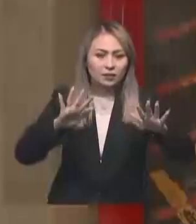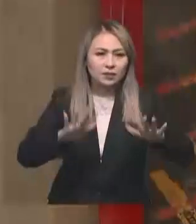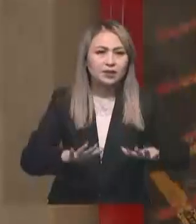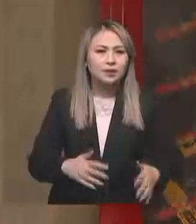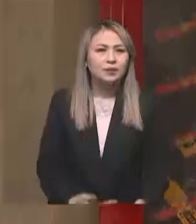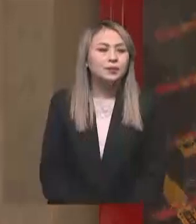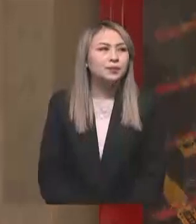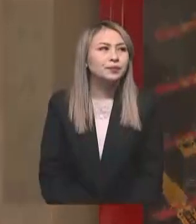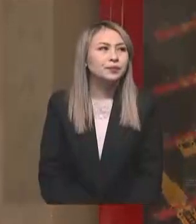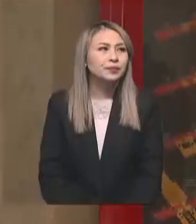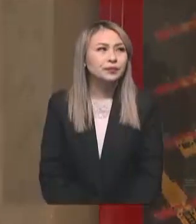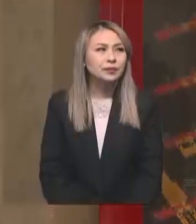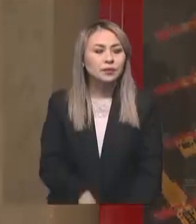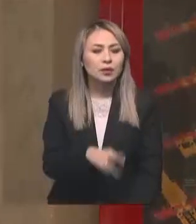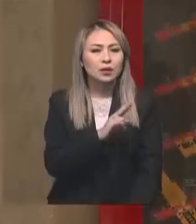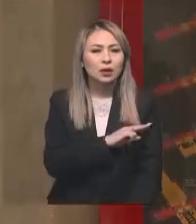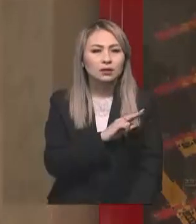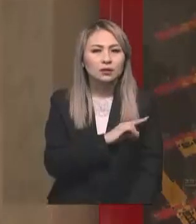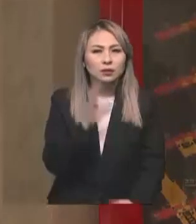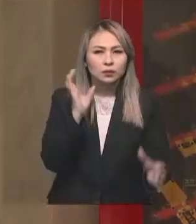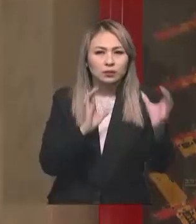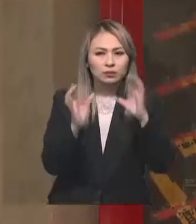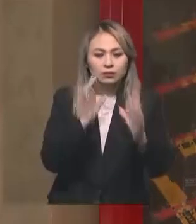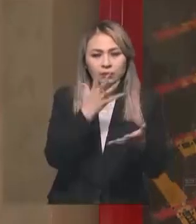Қызмет атқаратын қызметшілер, студенттер,